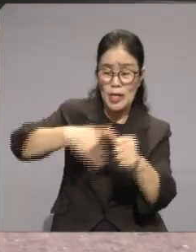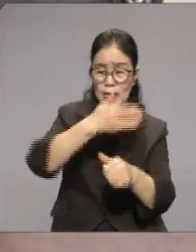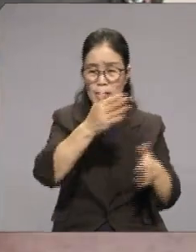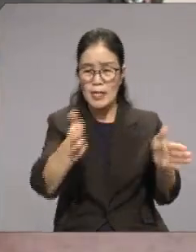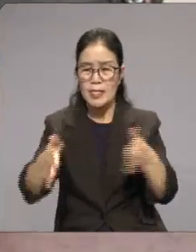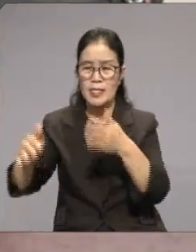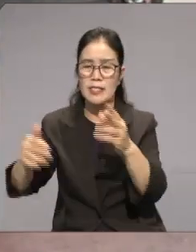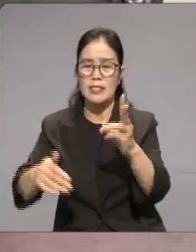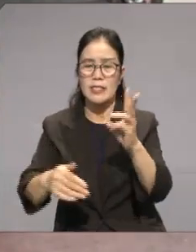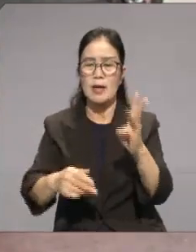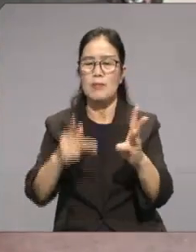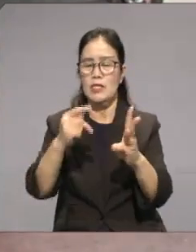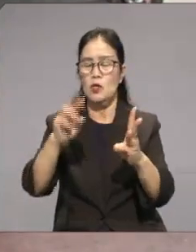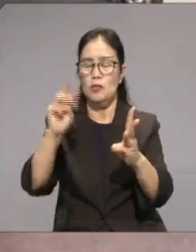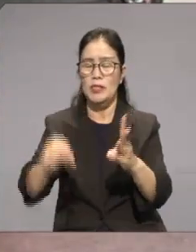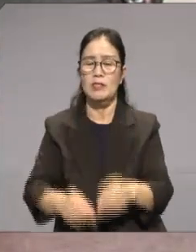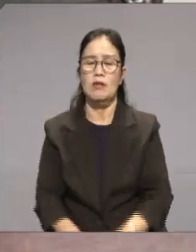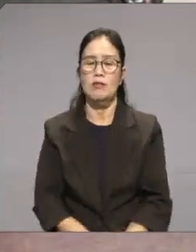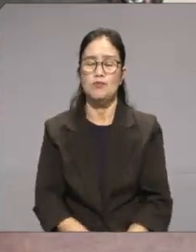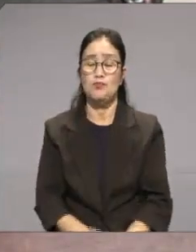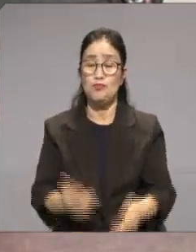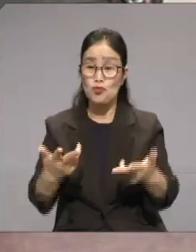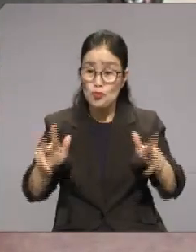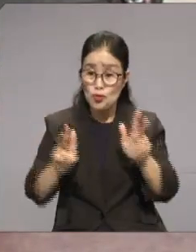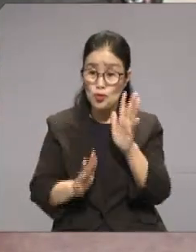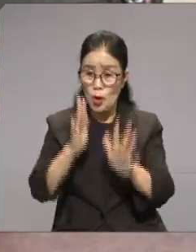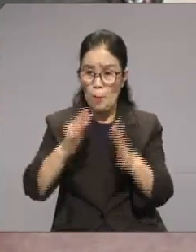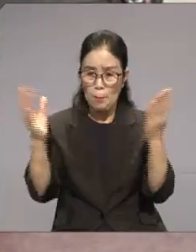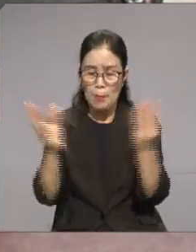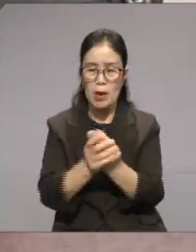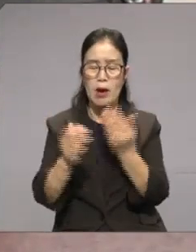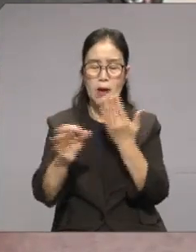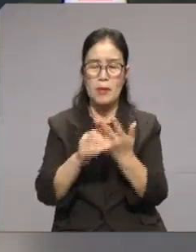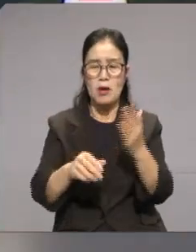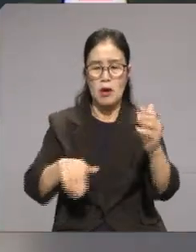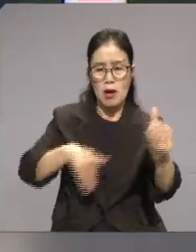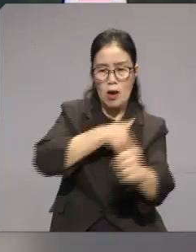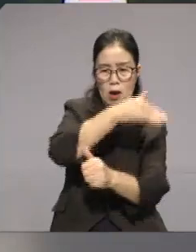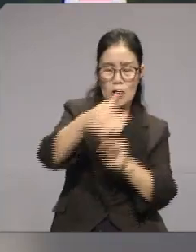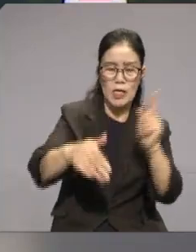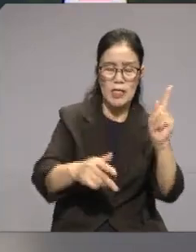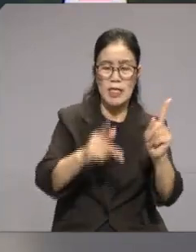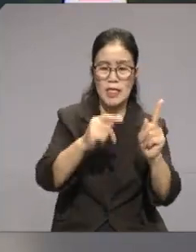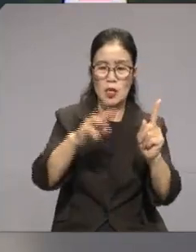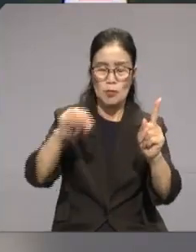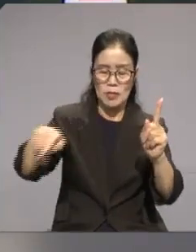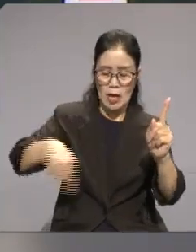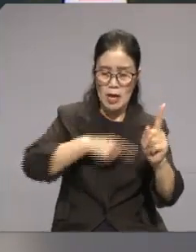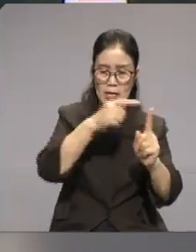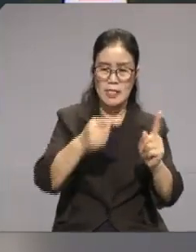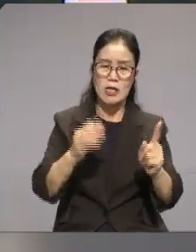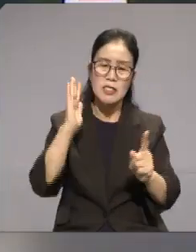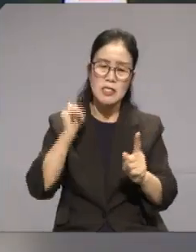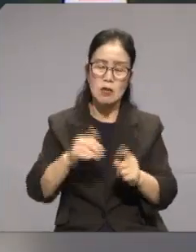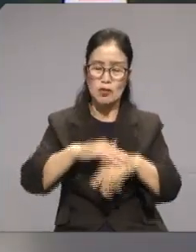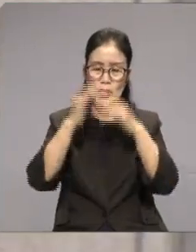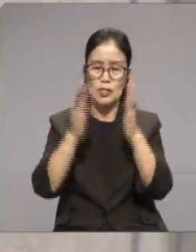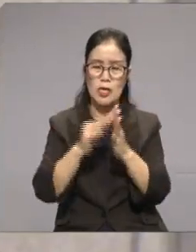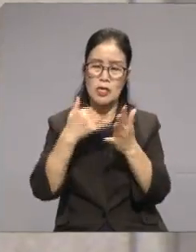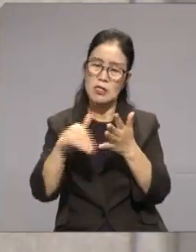3km를 연결합니다. 추동 숲 정원이 조성되면 반경 1km 안에서 생활하는 의정부 전체